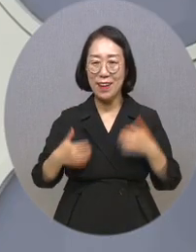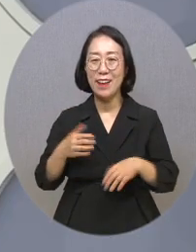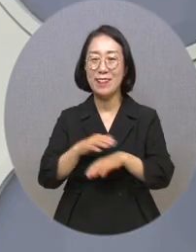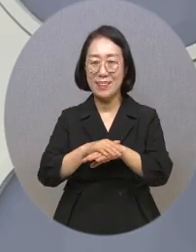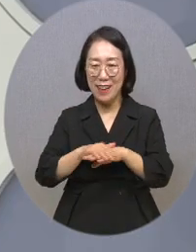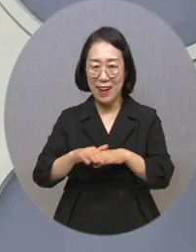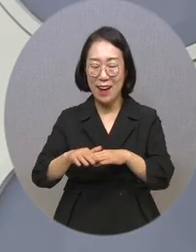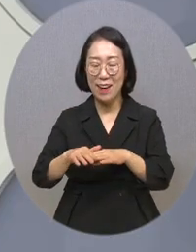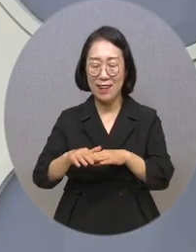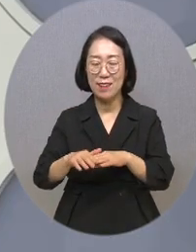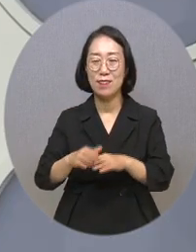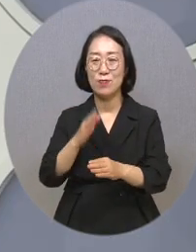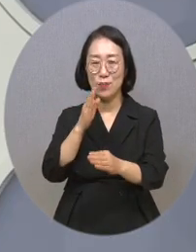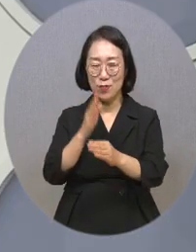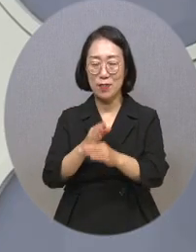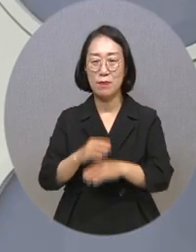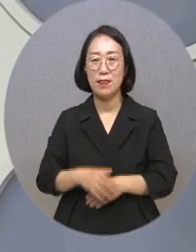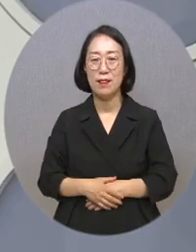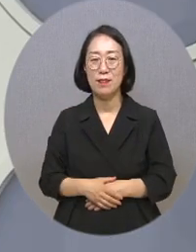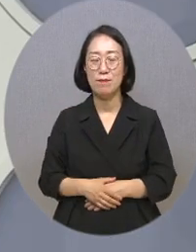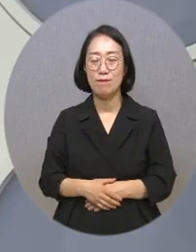하고 있었던 거죠.